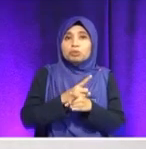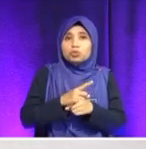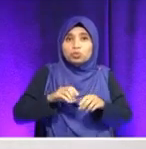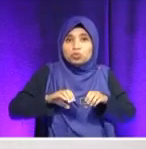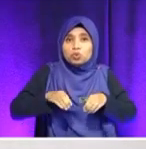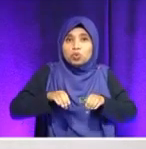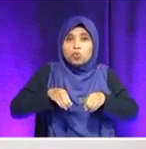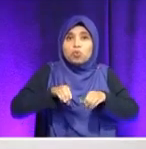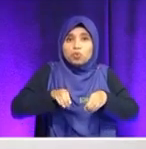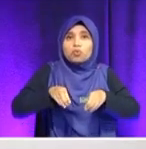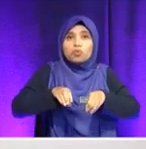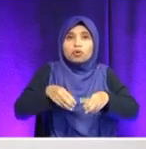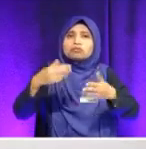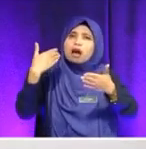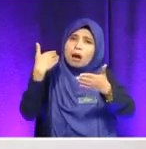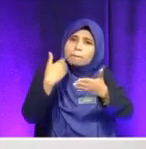sampai habis.